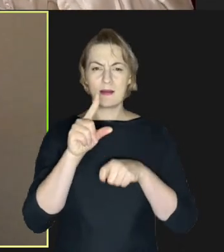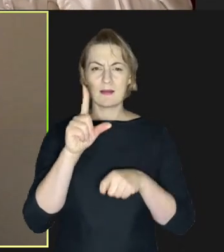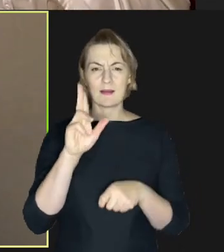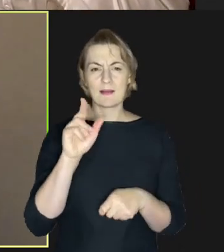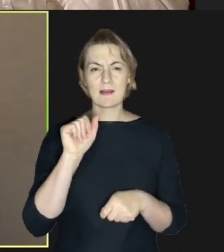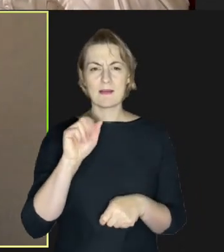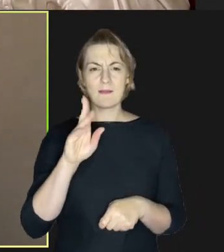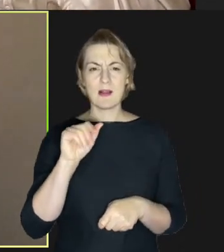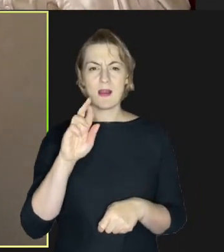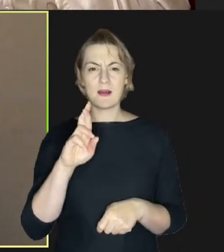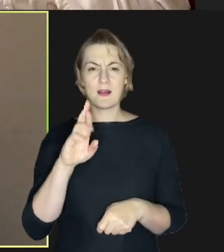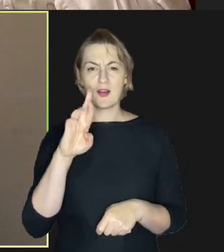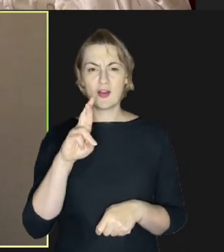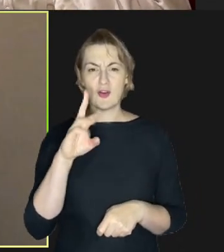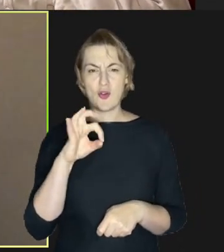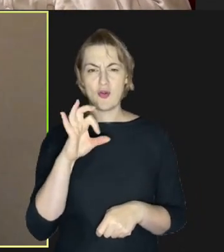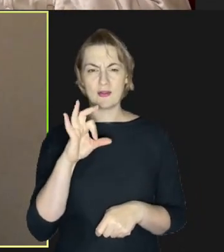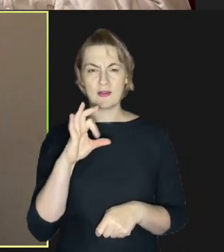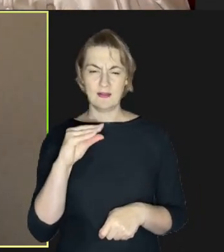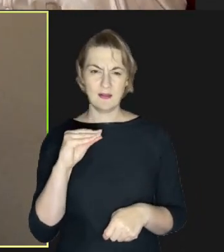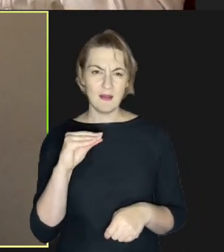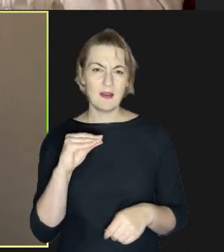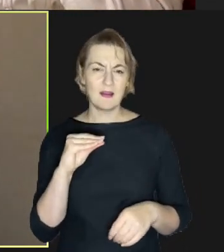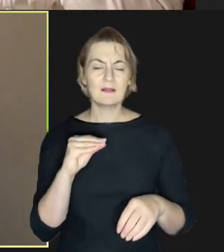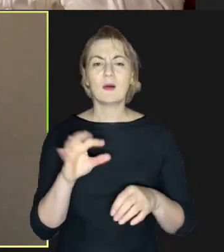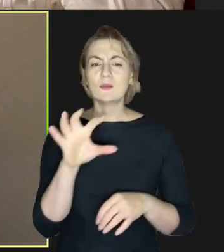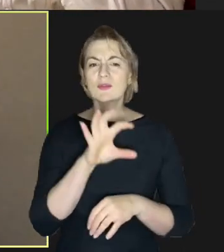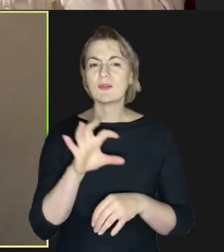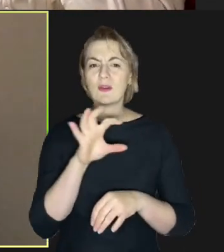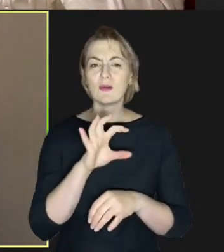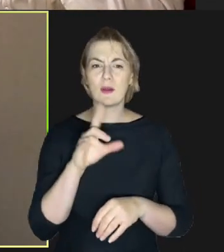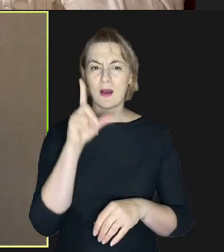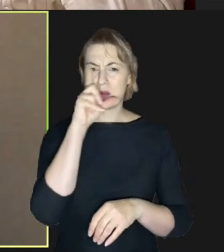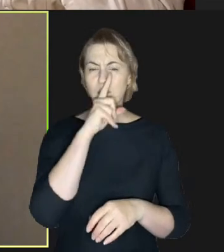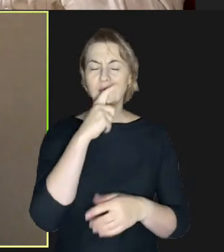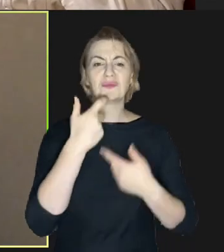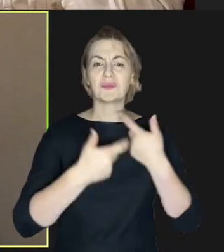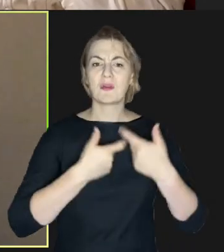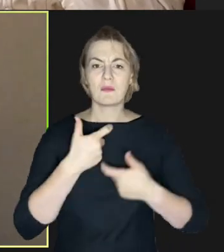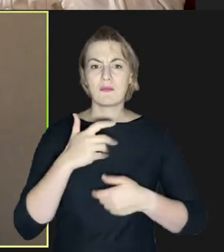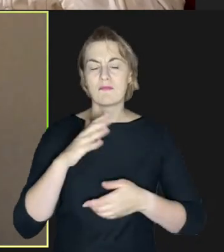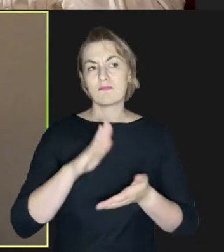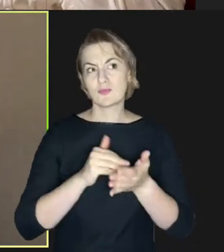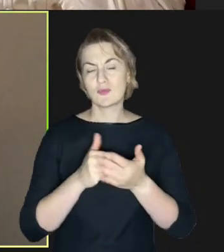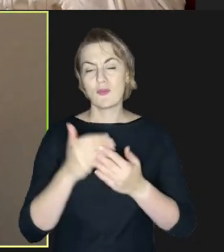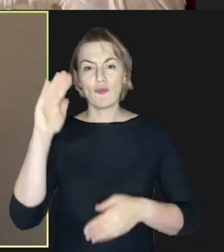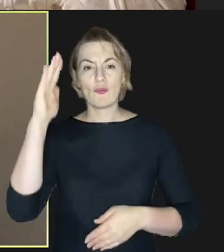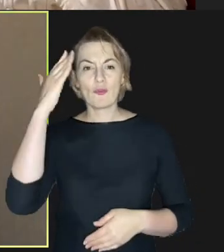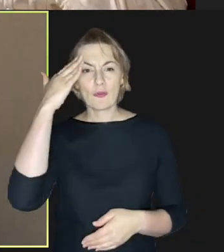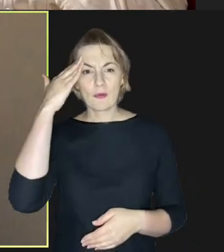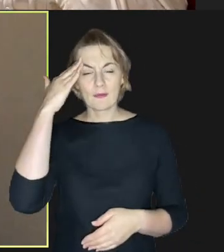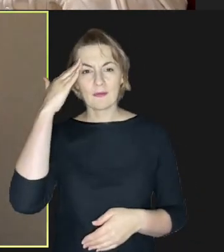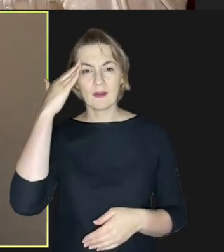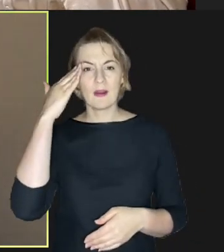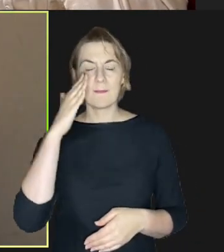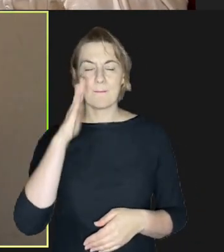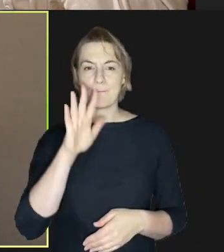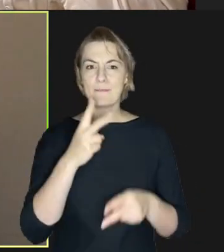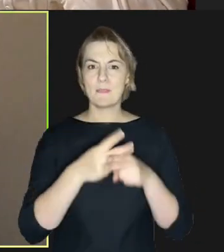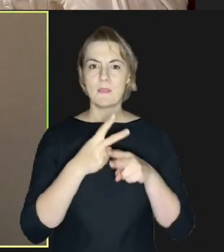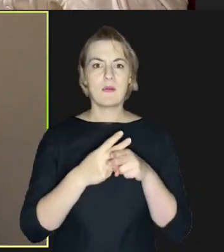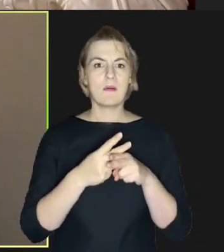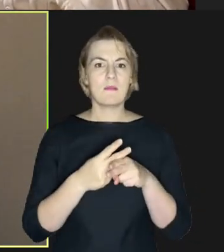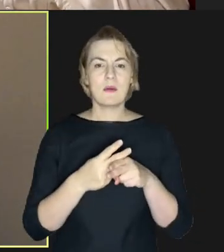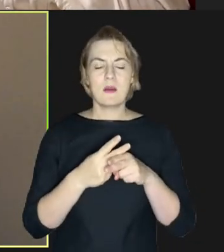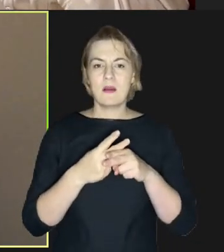patrząc, obserwując to, jak ludzie reagują w sytuacji, kiedy dowiadują się, że są chorzy na jakąś